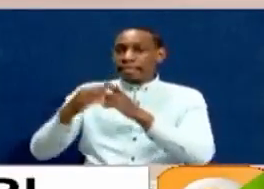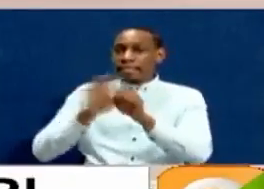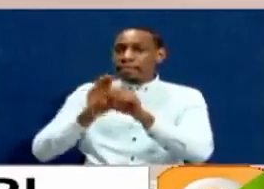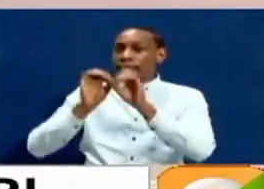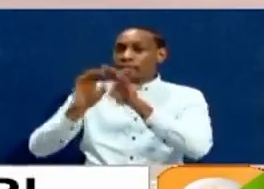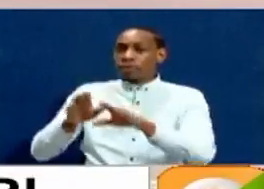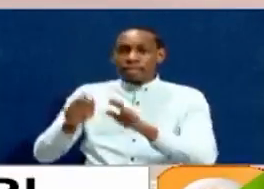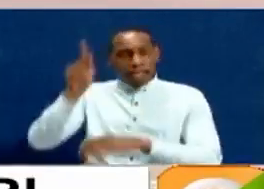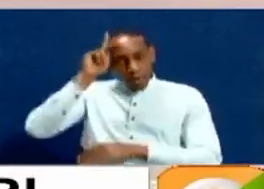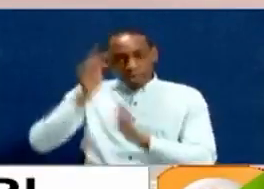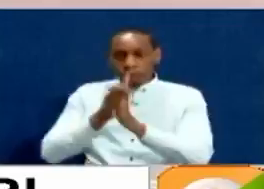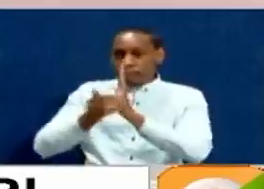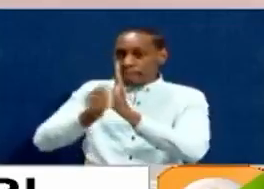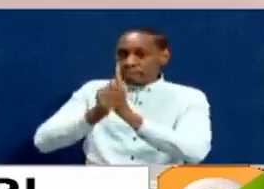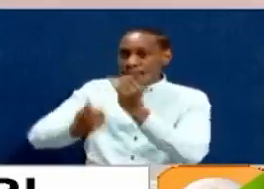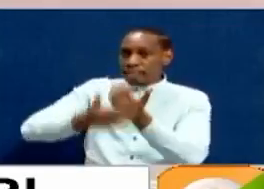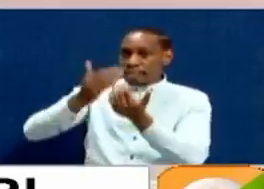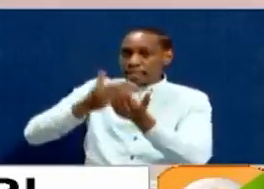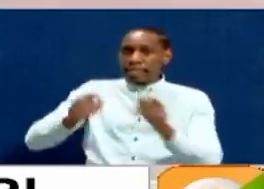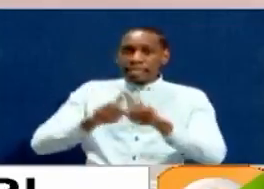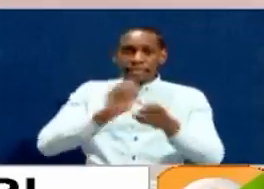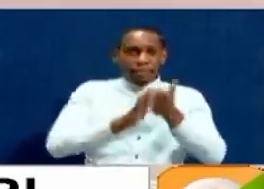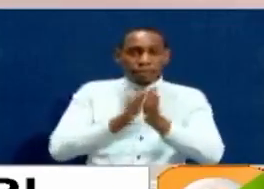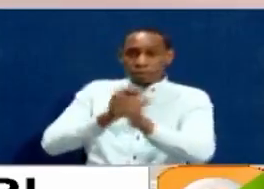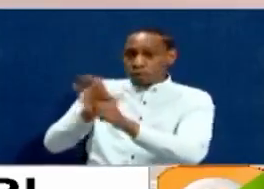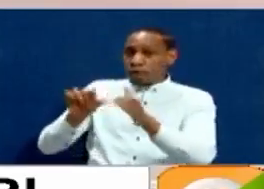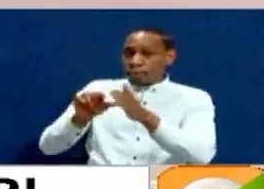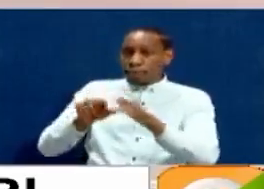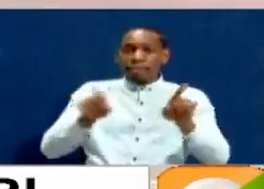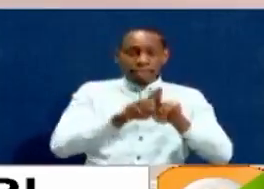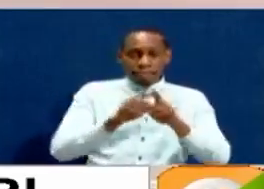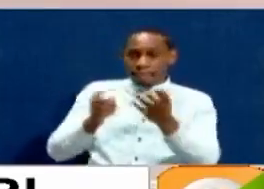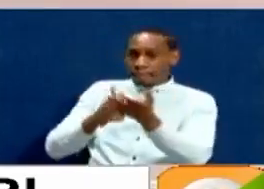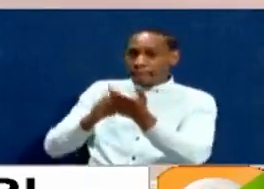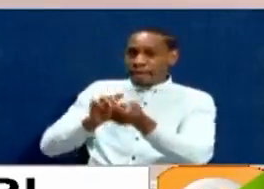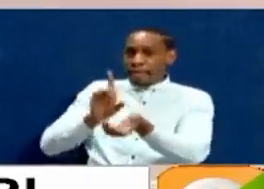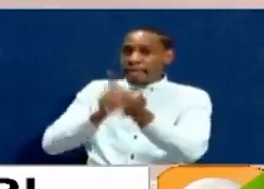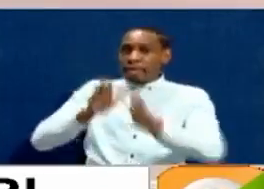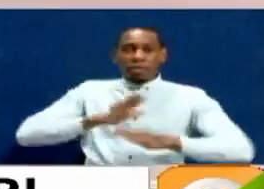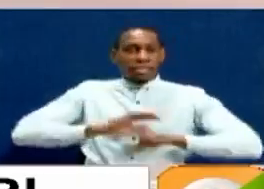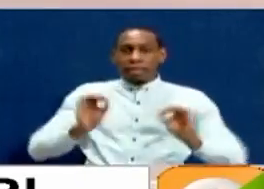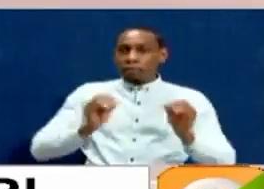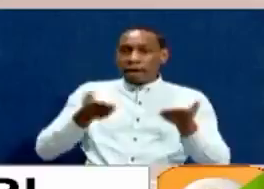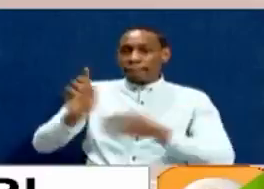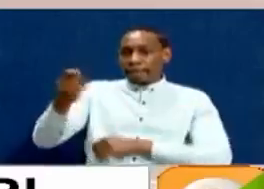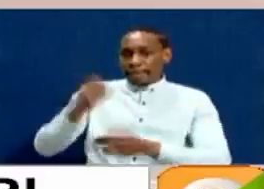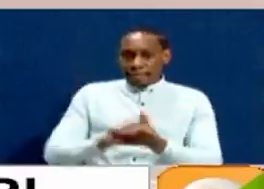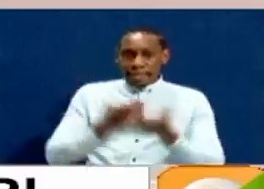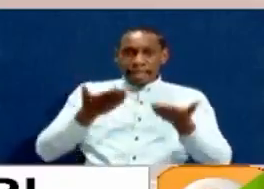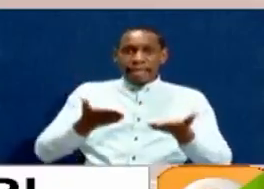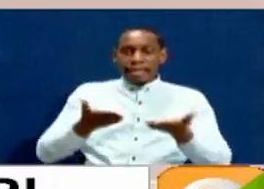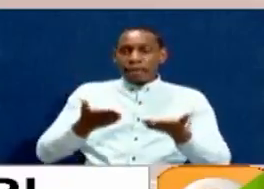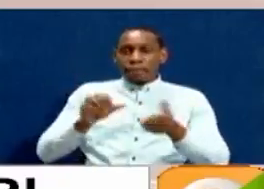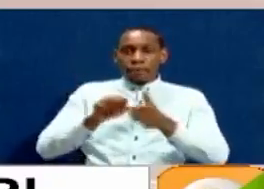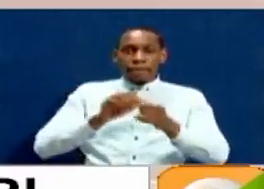ya uzoefu na maarifa ya matibabu, ambayo hata bila ya korona bado idadi yao haitoshi humu nchini. Na huku sasa tandavu